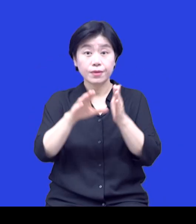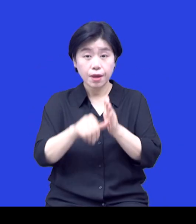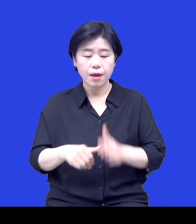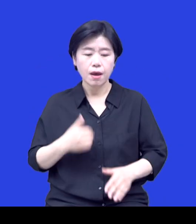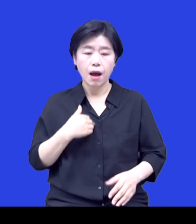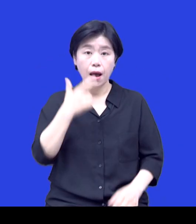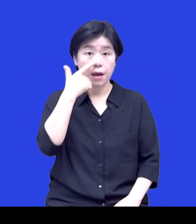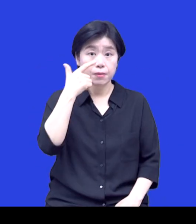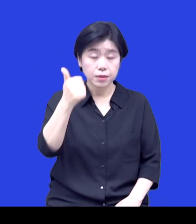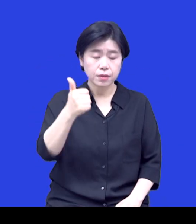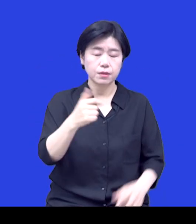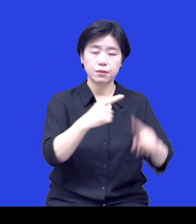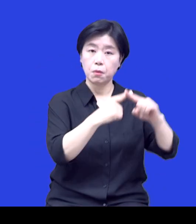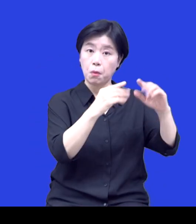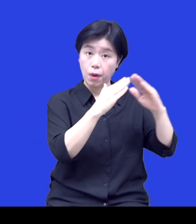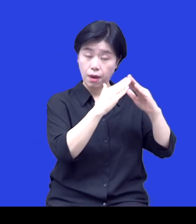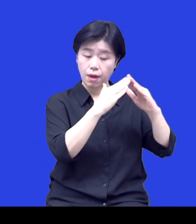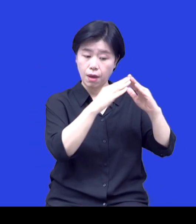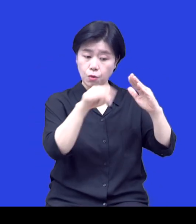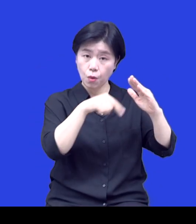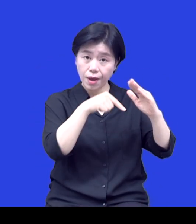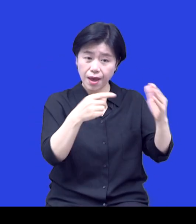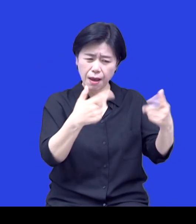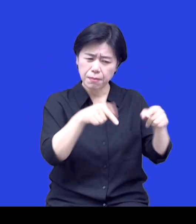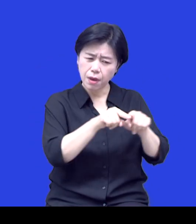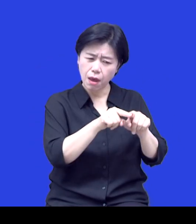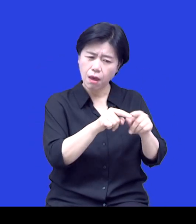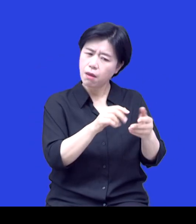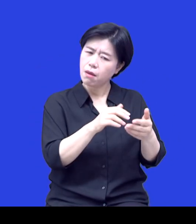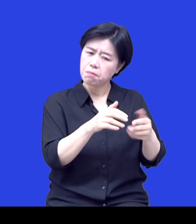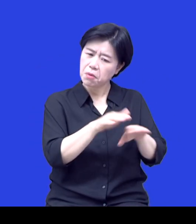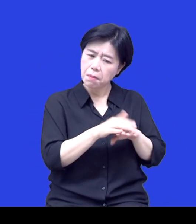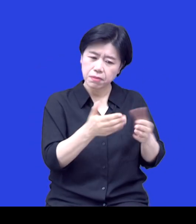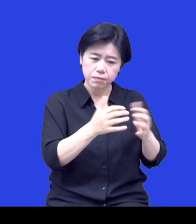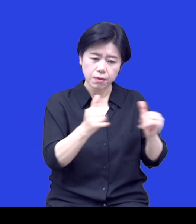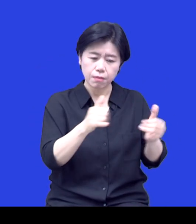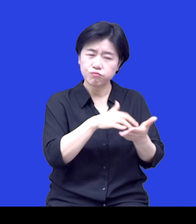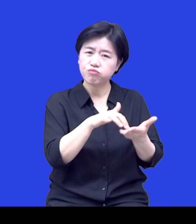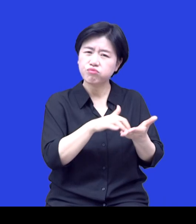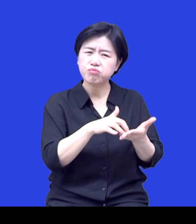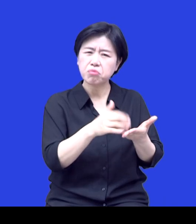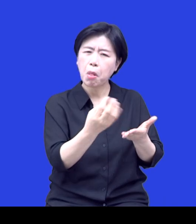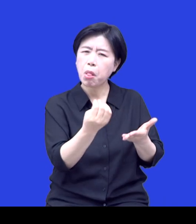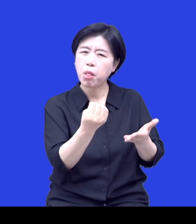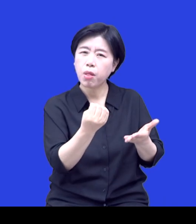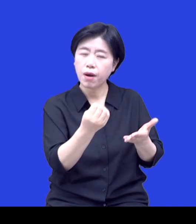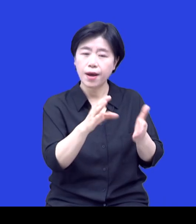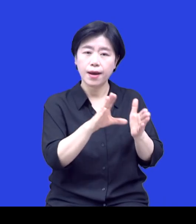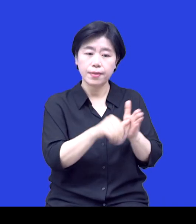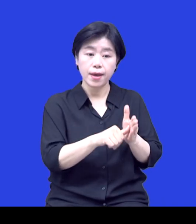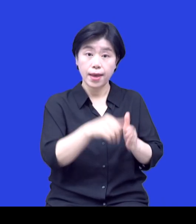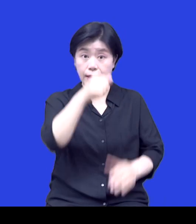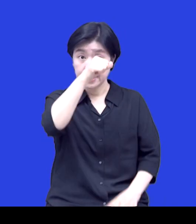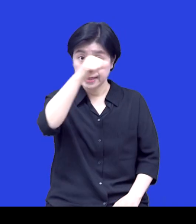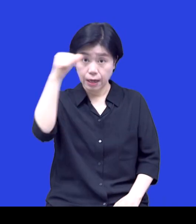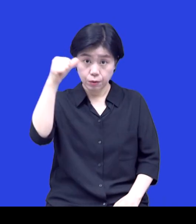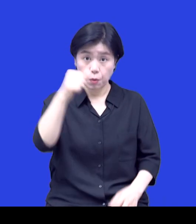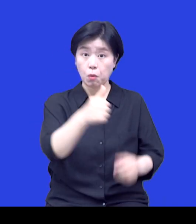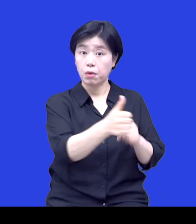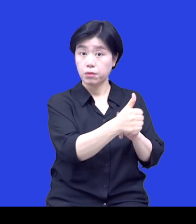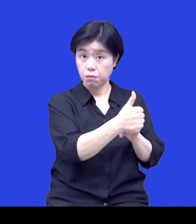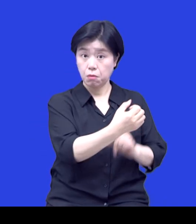몇 명 안 되는데 장로님이 저보고 제가 그때까지는 말을 많이 더듬고 예. 또 빨리 하니까 이 장로님